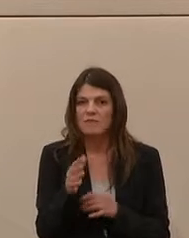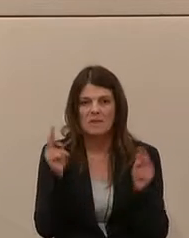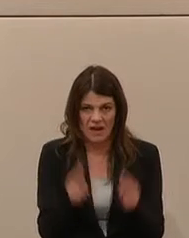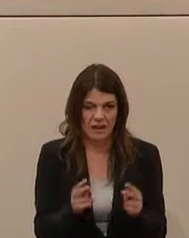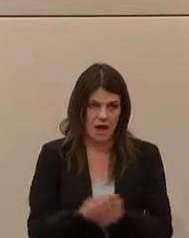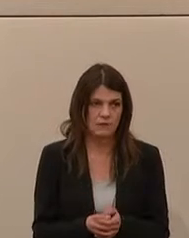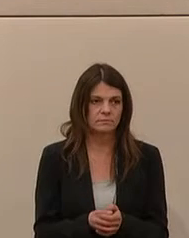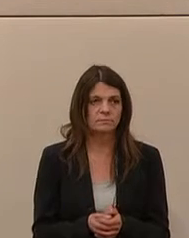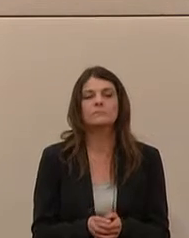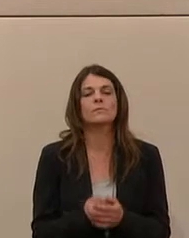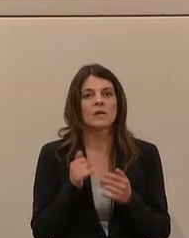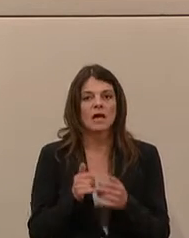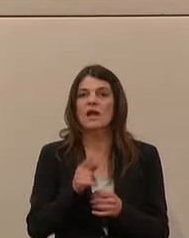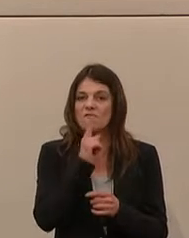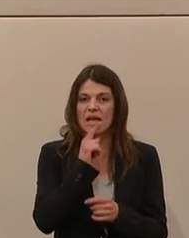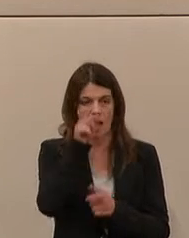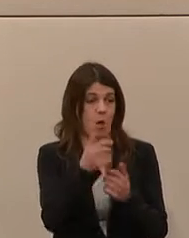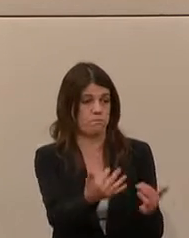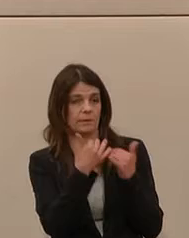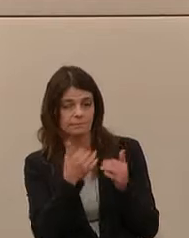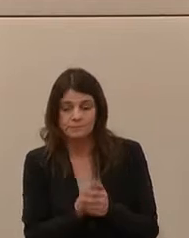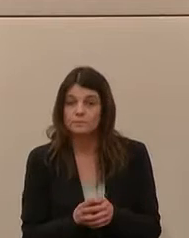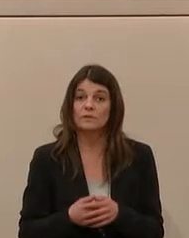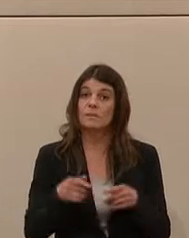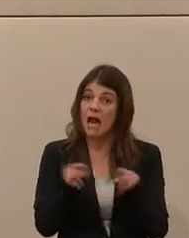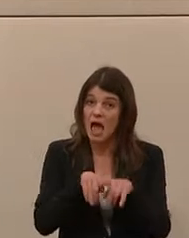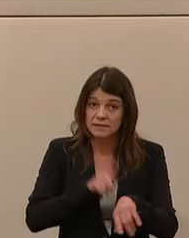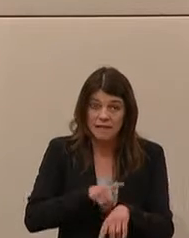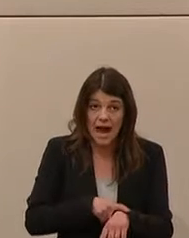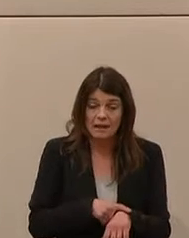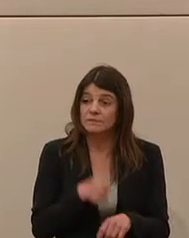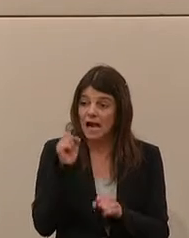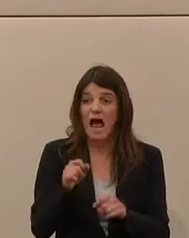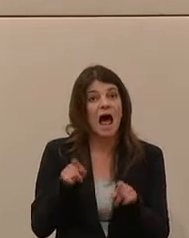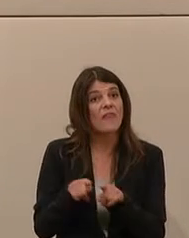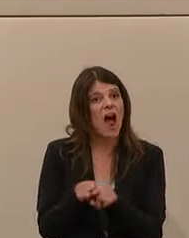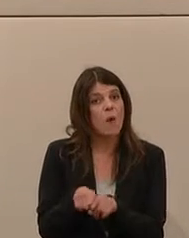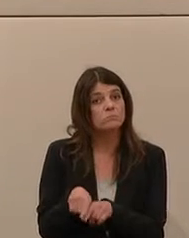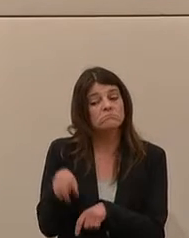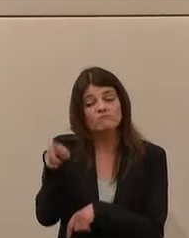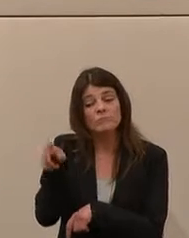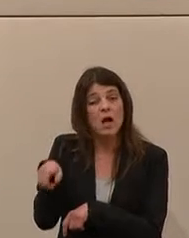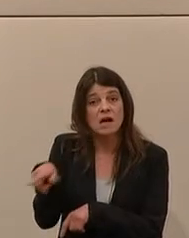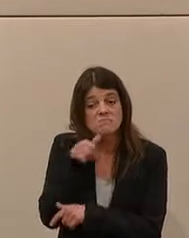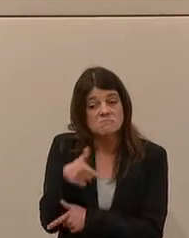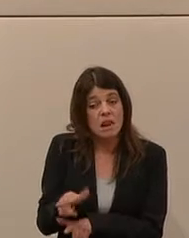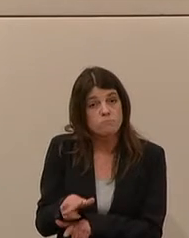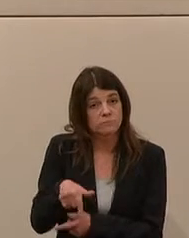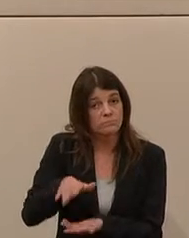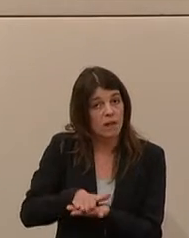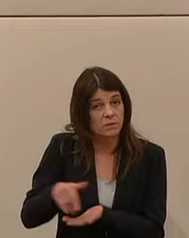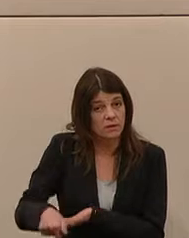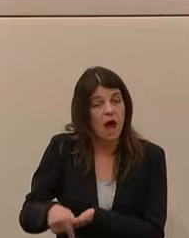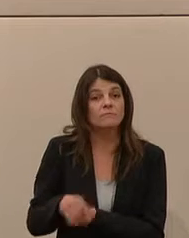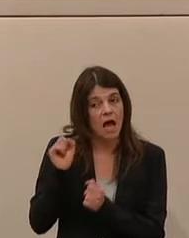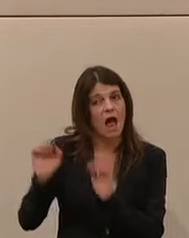Da erwartet uns ein geringerer Zustrom. Und zugleich kann auch die Zahl der illegalen Migranten abgebaut